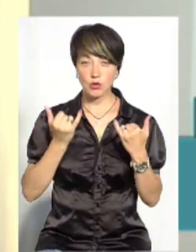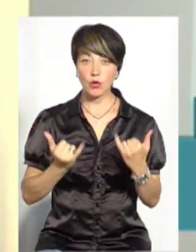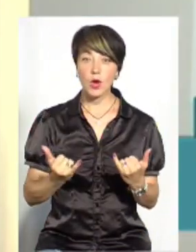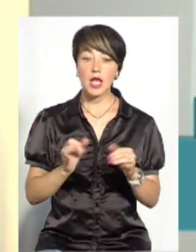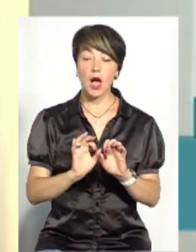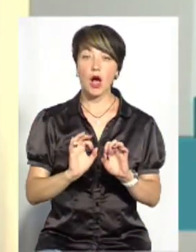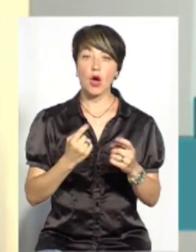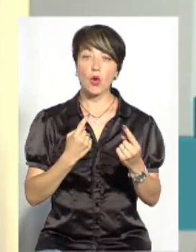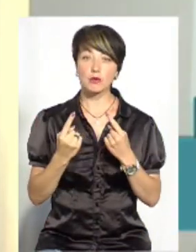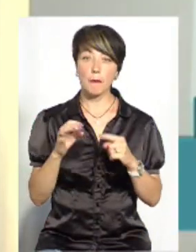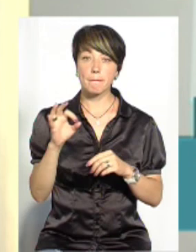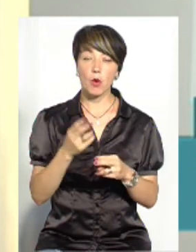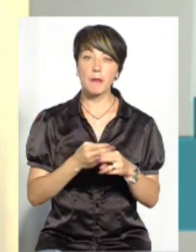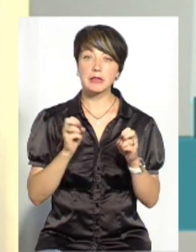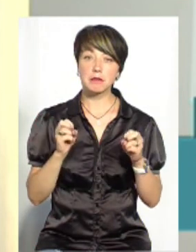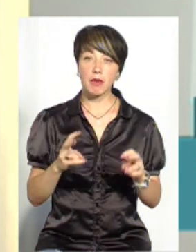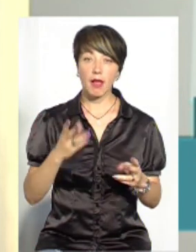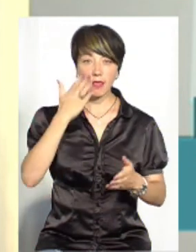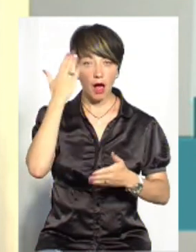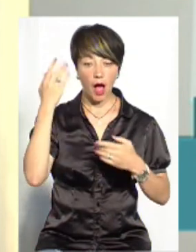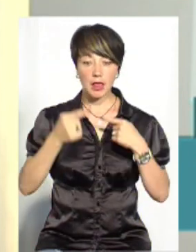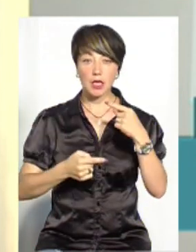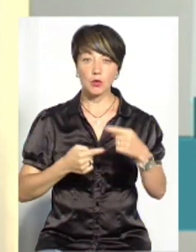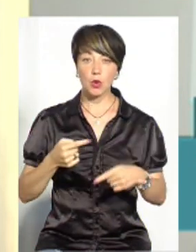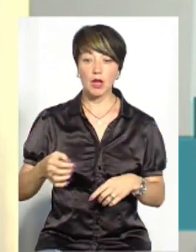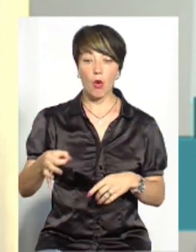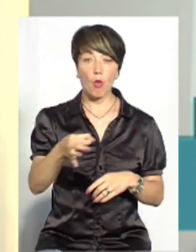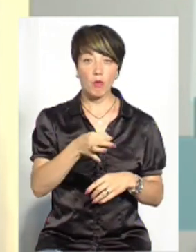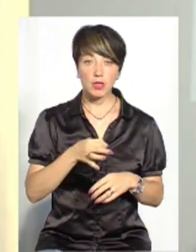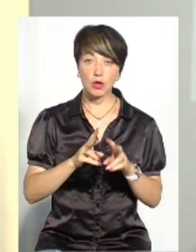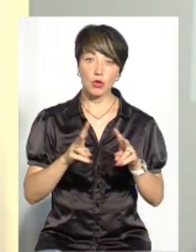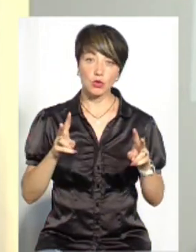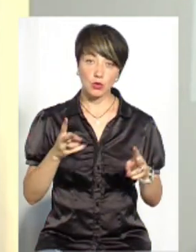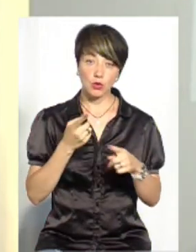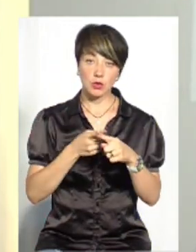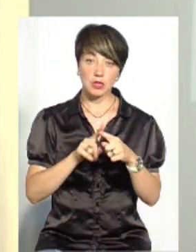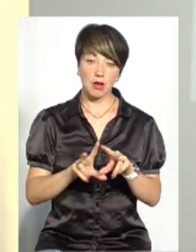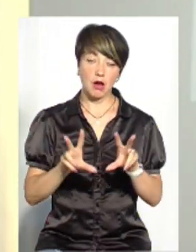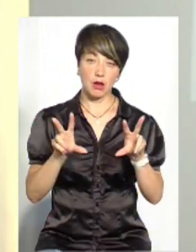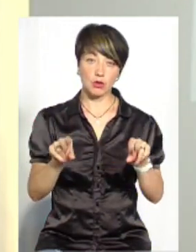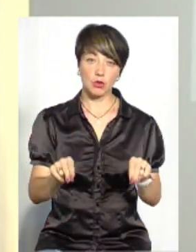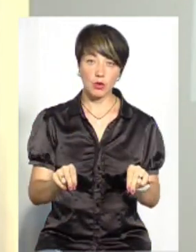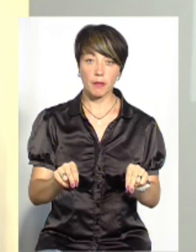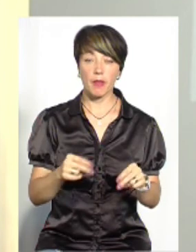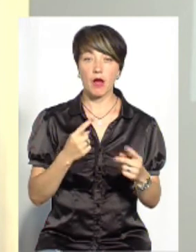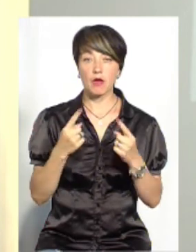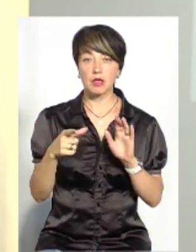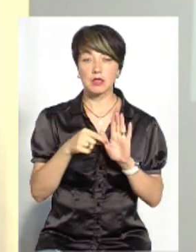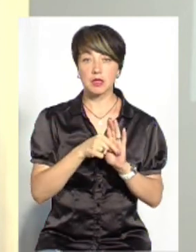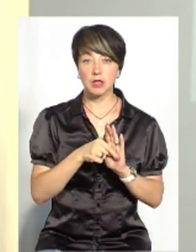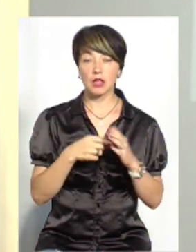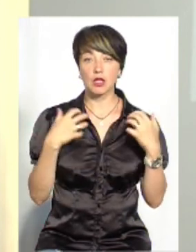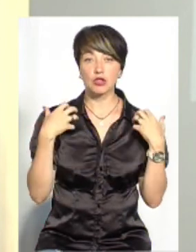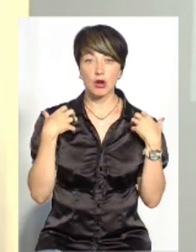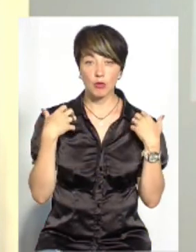сьогодні ми розмовляли про безпеку на атракціонах Хмельниччини та хто цю безпеку гарантує. А говорили разом ми